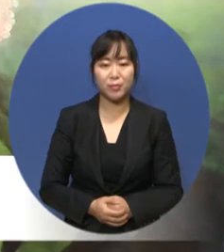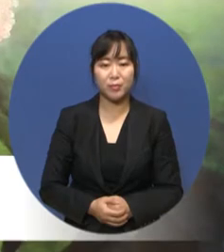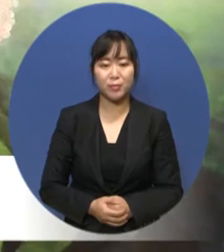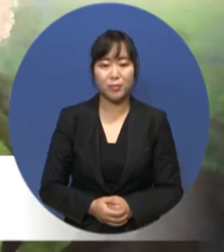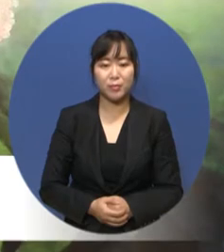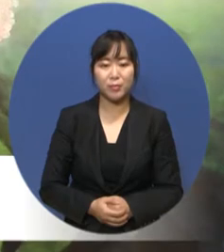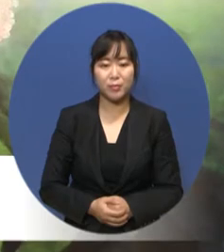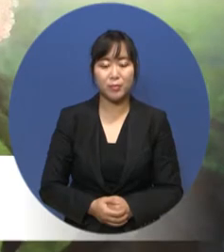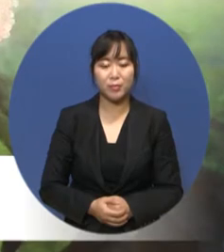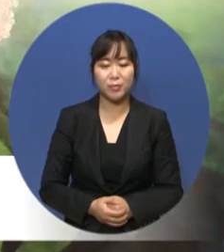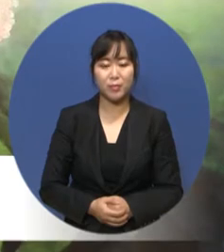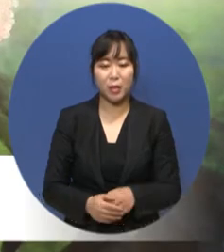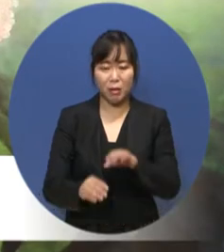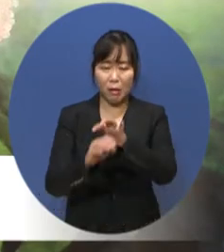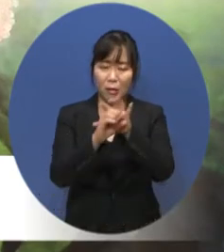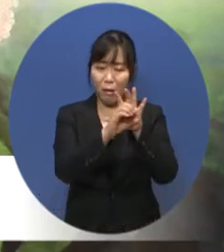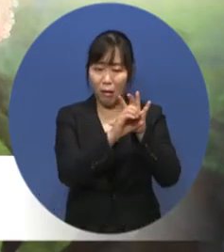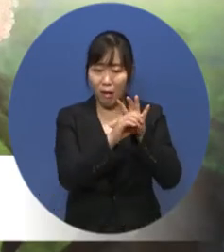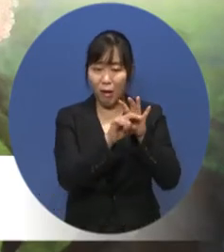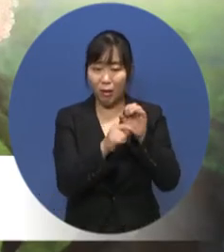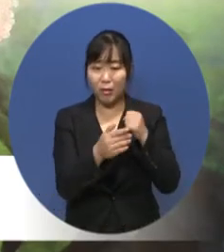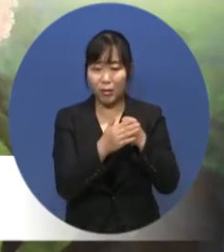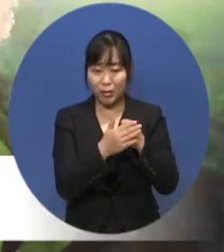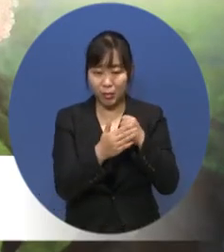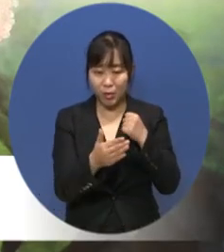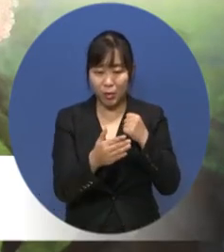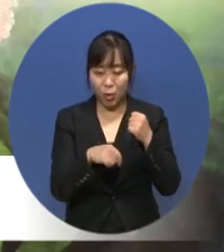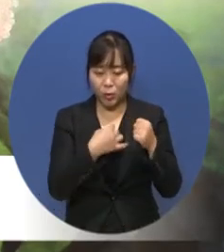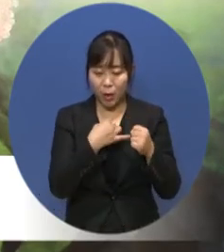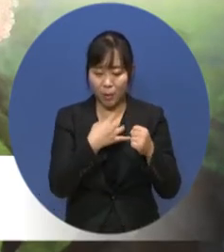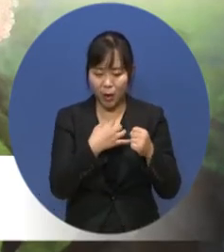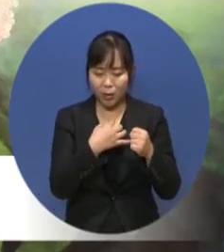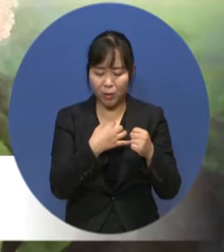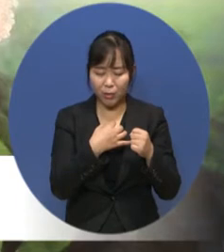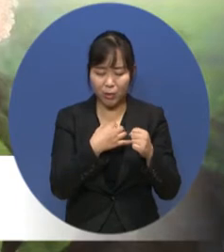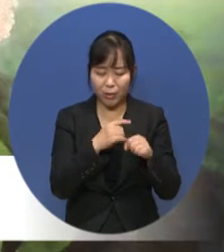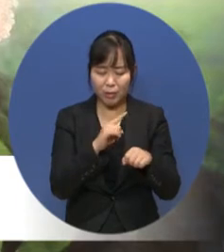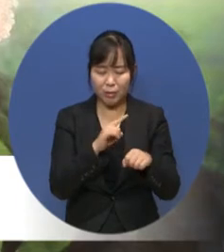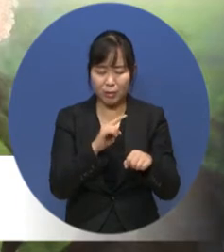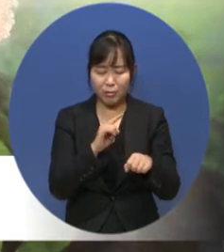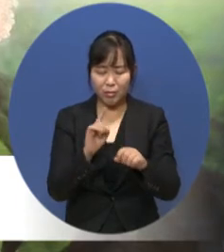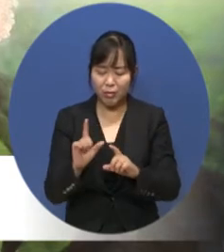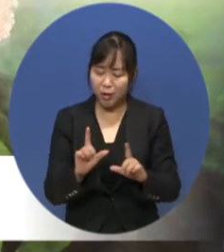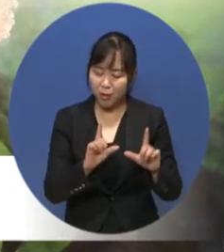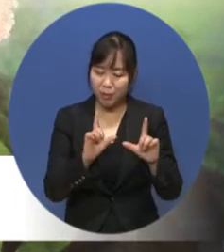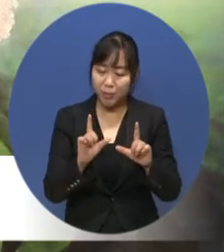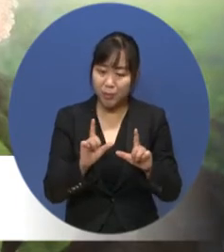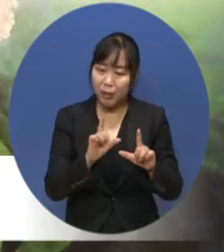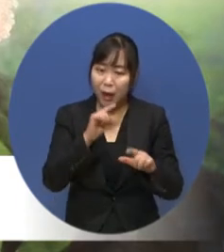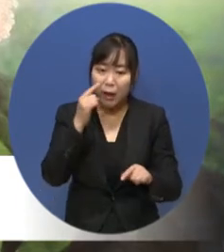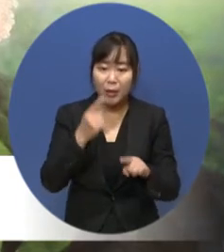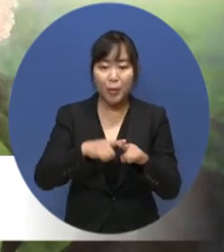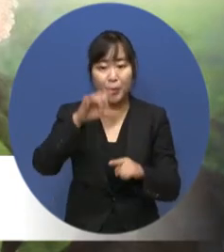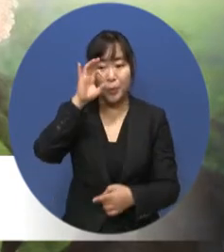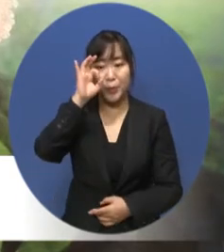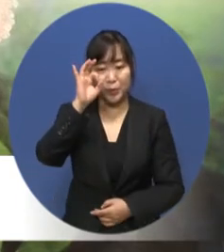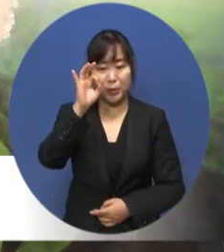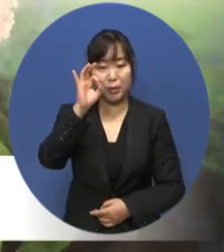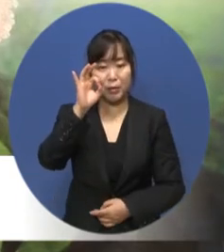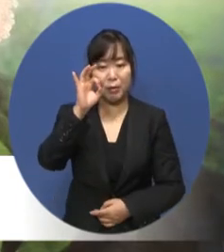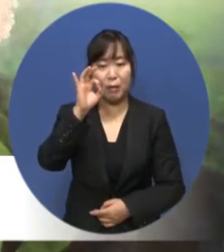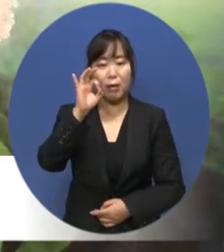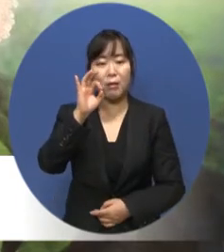코로나라는 대형 장벽으로 인해서 혼자만의 시간을 많이 가졌는데 그러다 보니